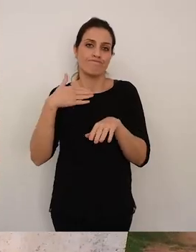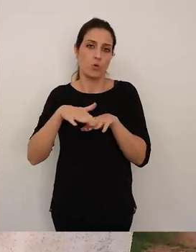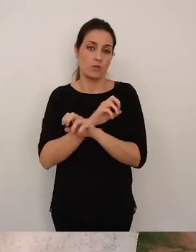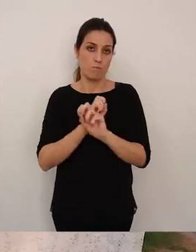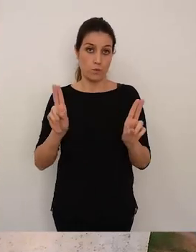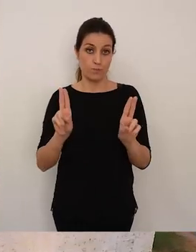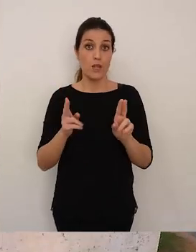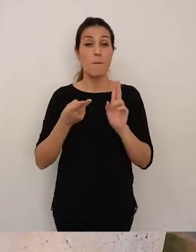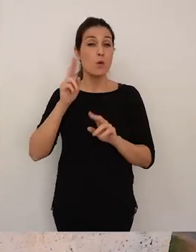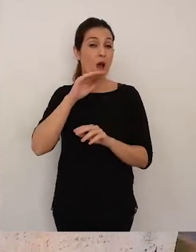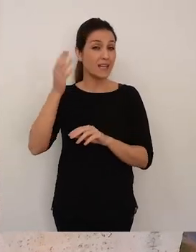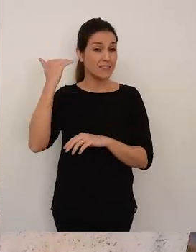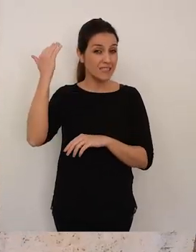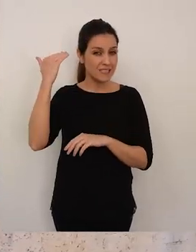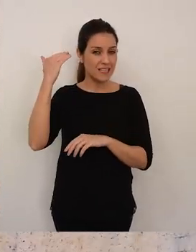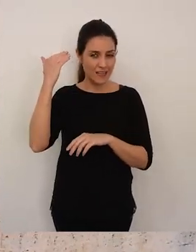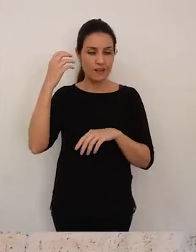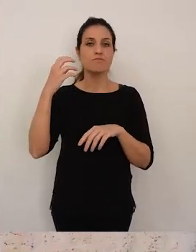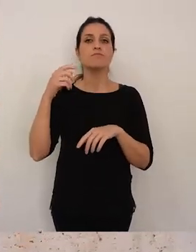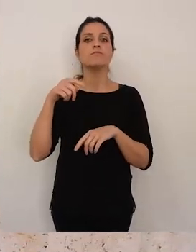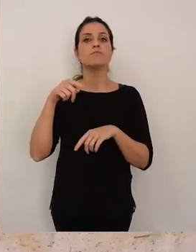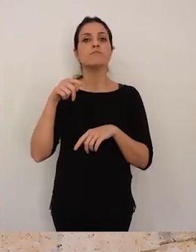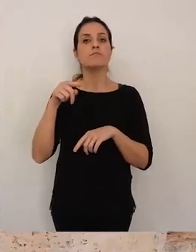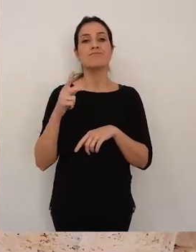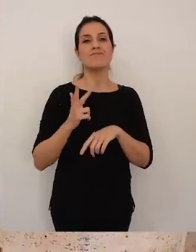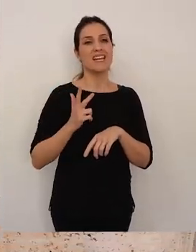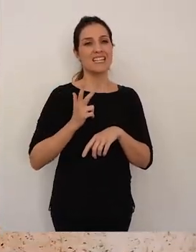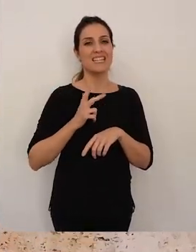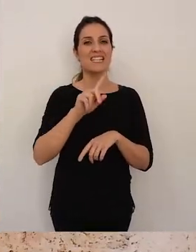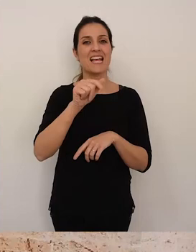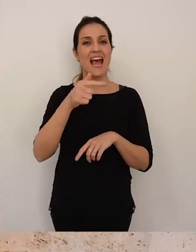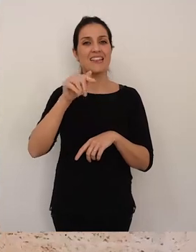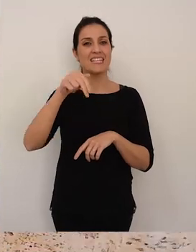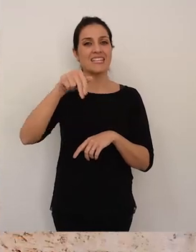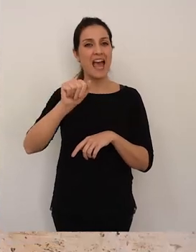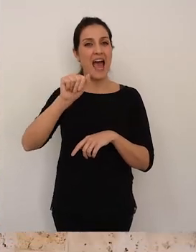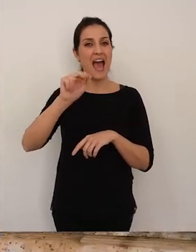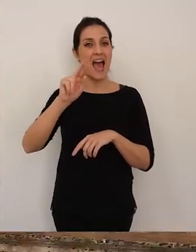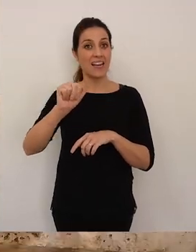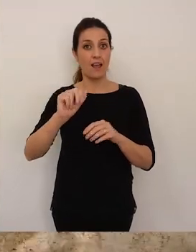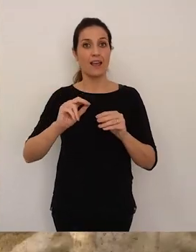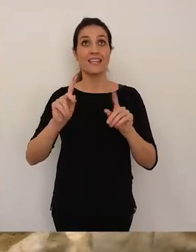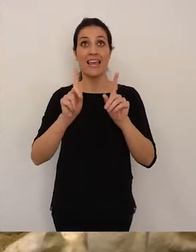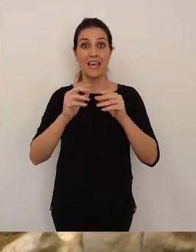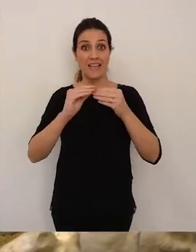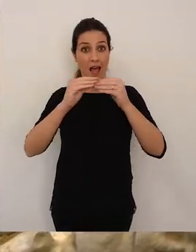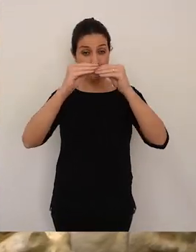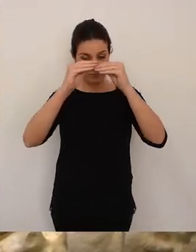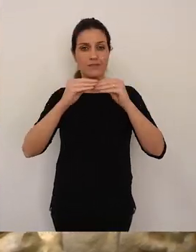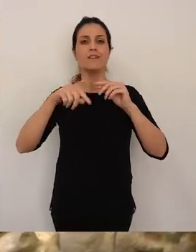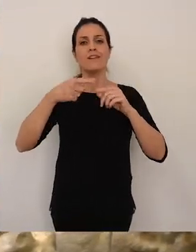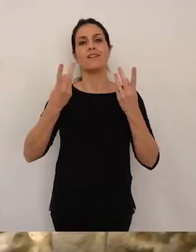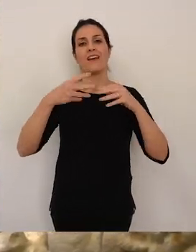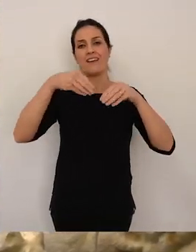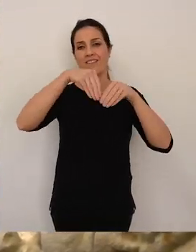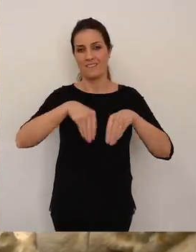più antica, istituita dal Marchese della Gattinara subito dopo la realizzazione della chiesa, era intitolata allo Spirito Santo e si